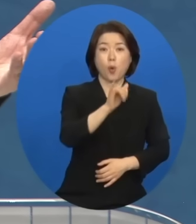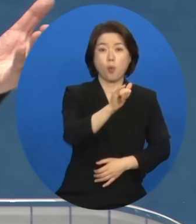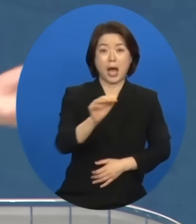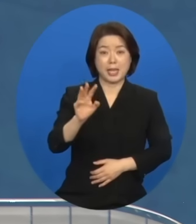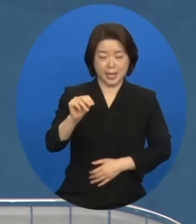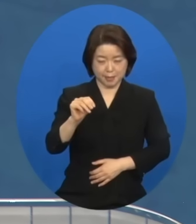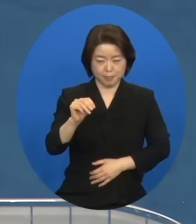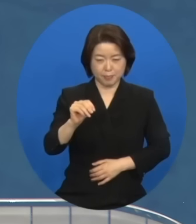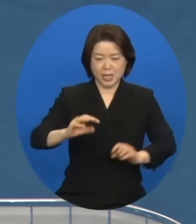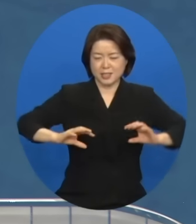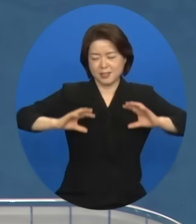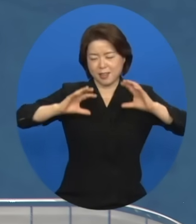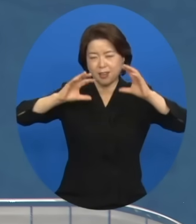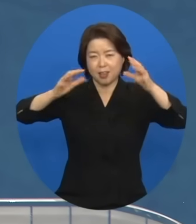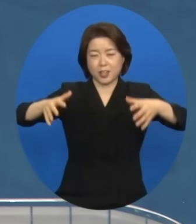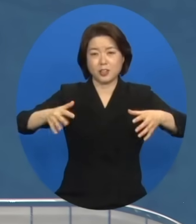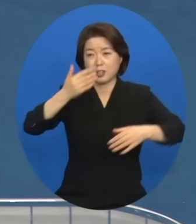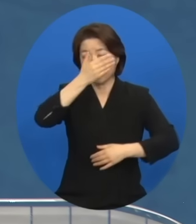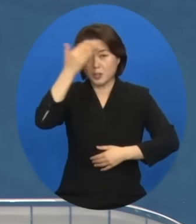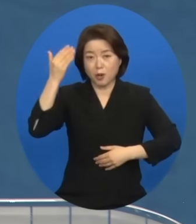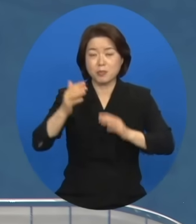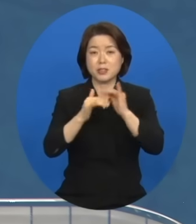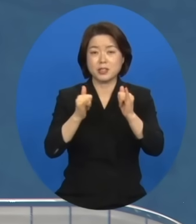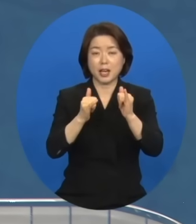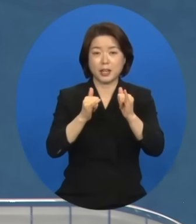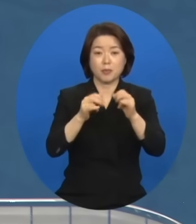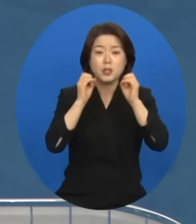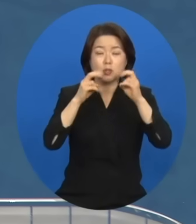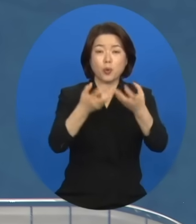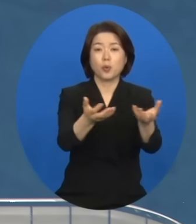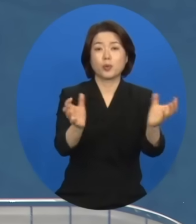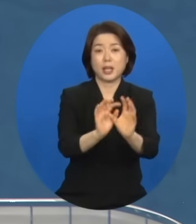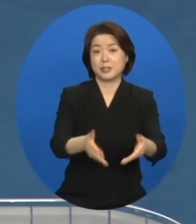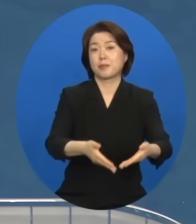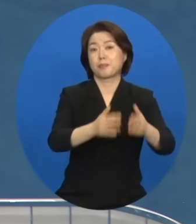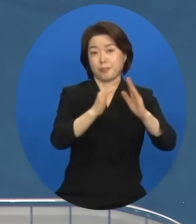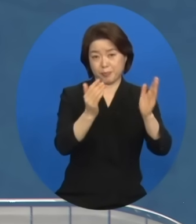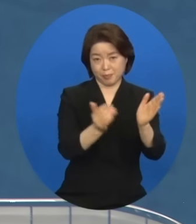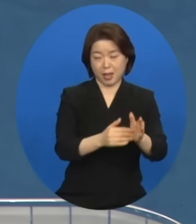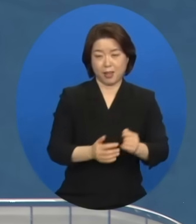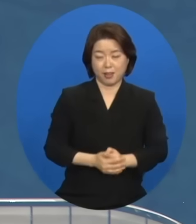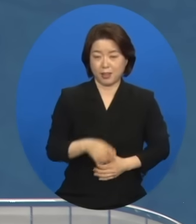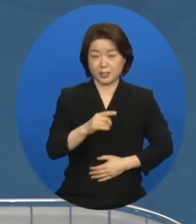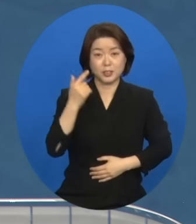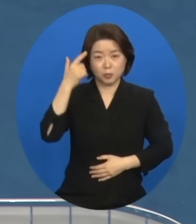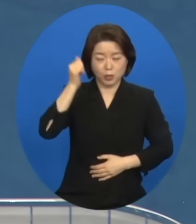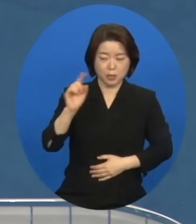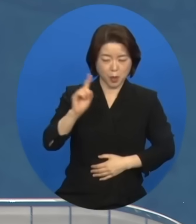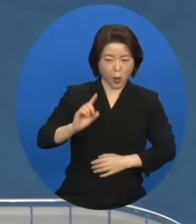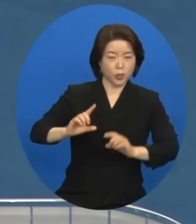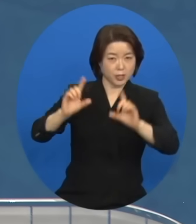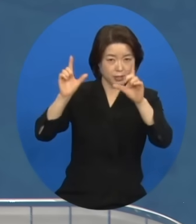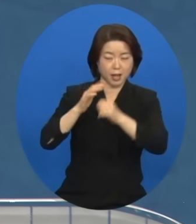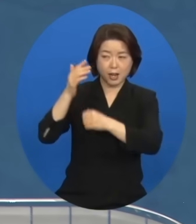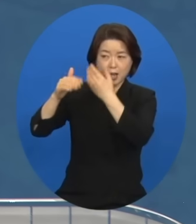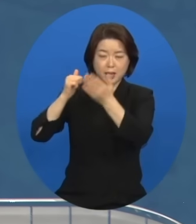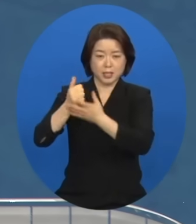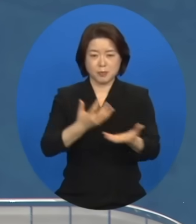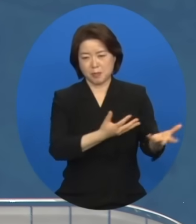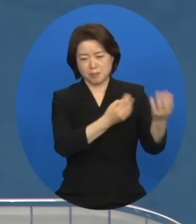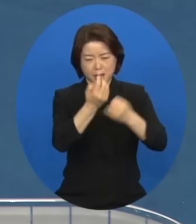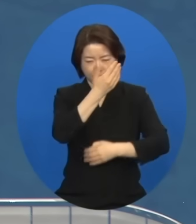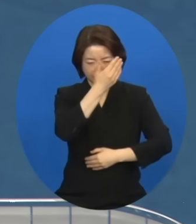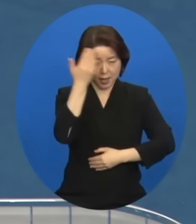젊은이들의 선교 단체를 만드셨습니다. 그 목사님에게 어느 날 하나님께서 많은